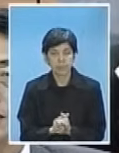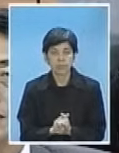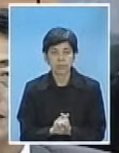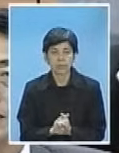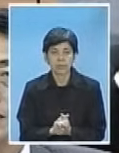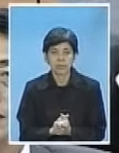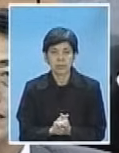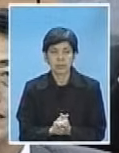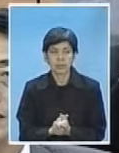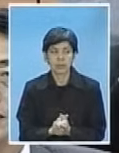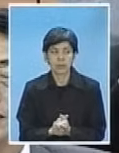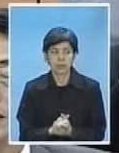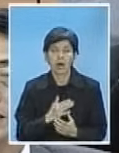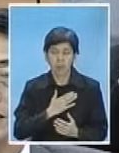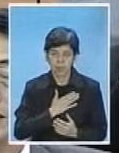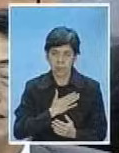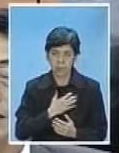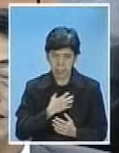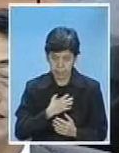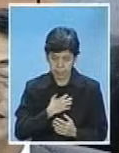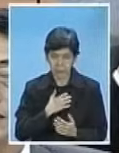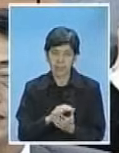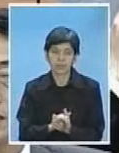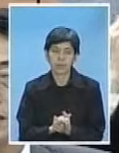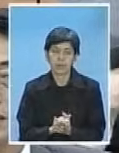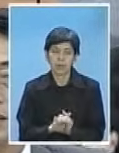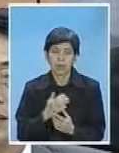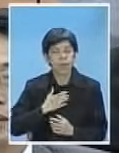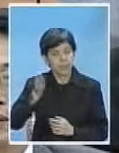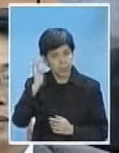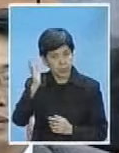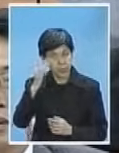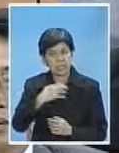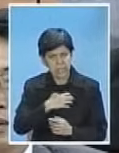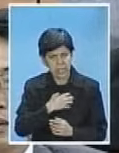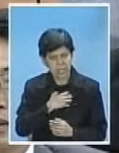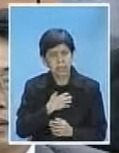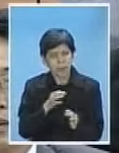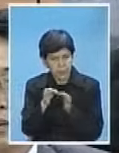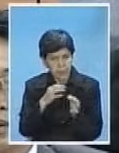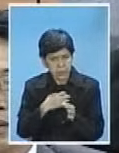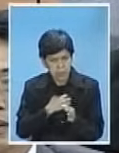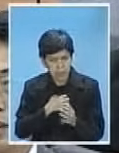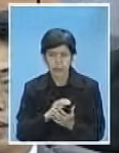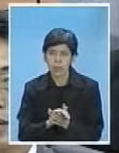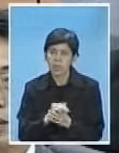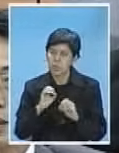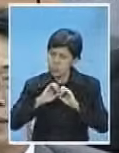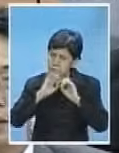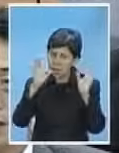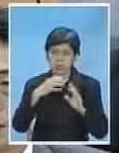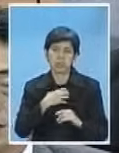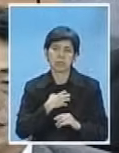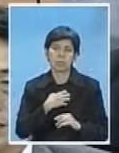ครับผมขออนุญาตย้อนมาในประเด็นที่ผมกราบเรียนว่าอยากจะขอทำความเข้าใจเพื่อให้เกิดความกระจ่าง